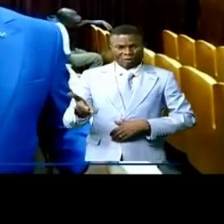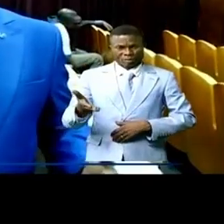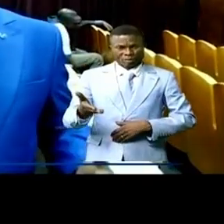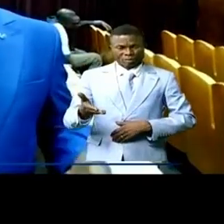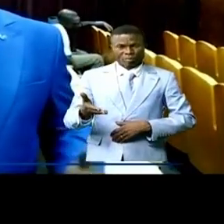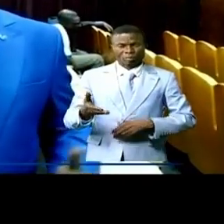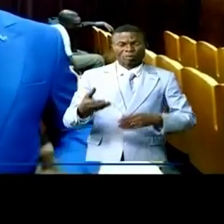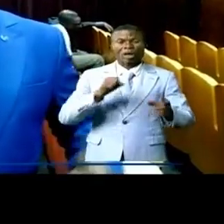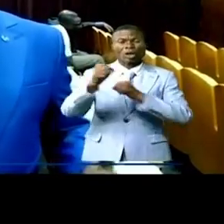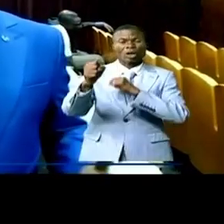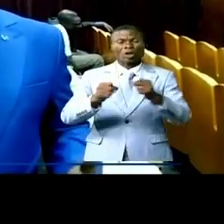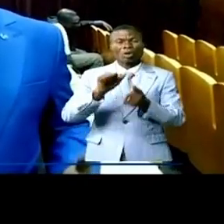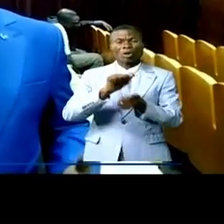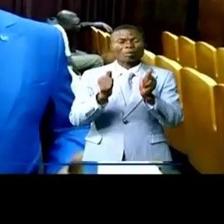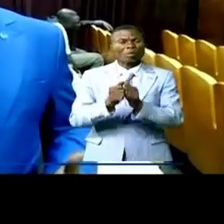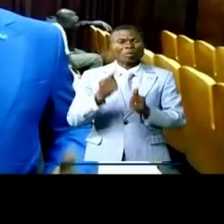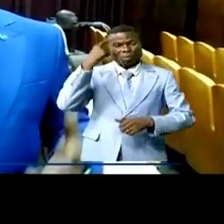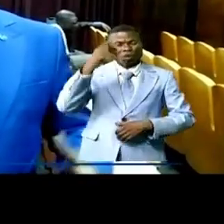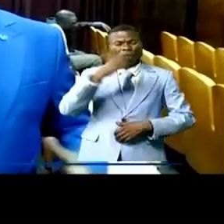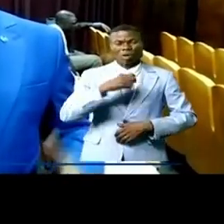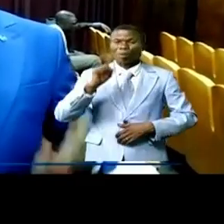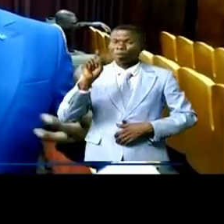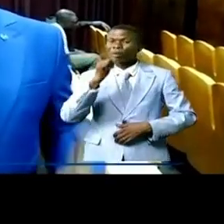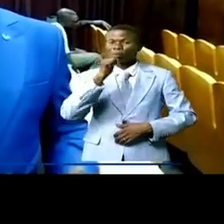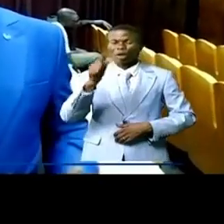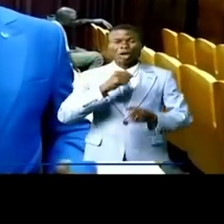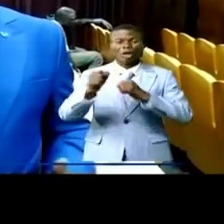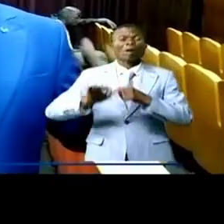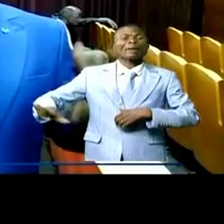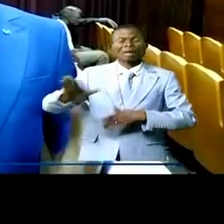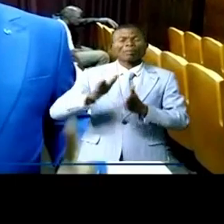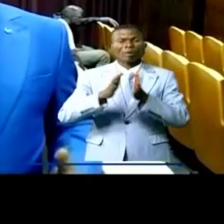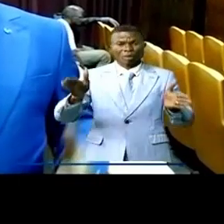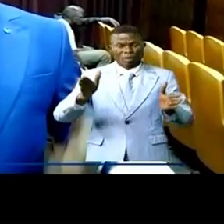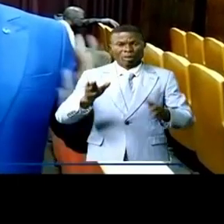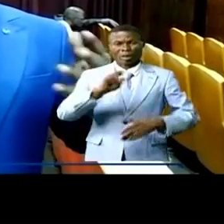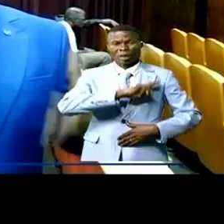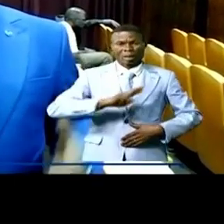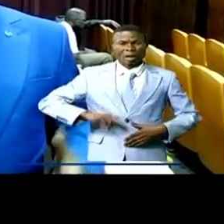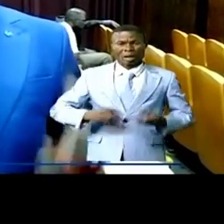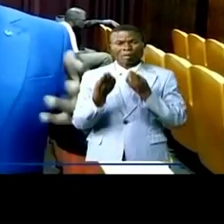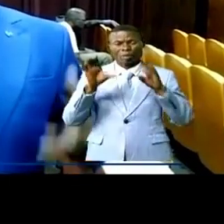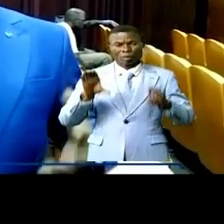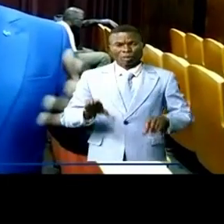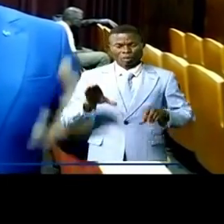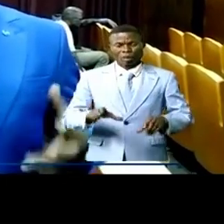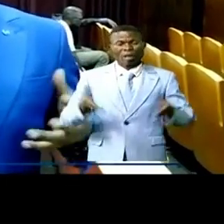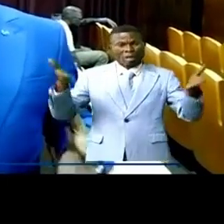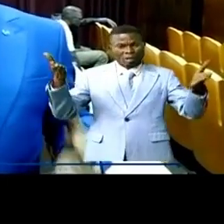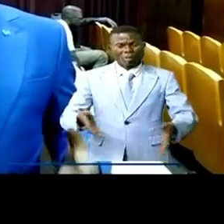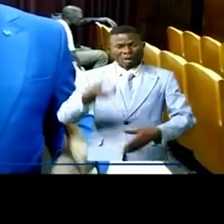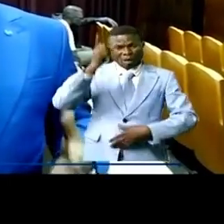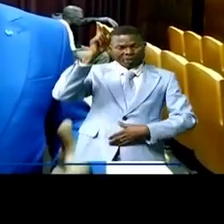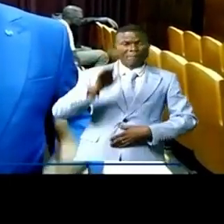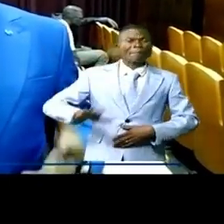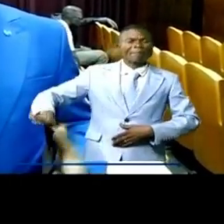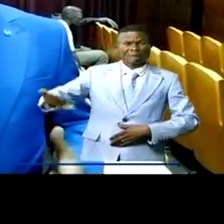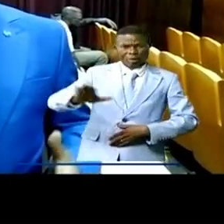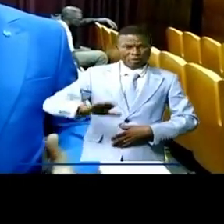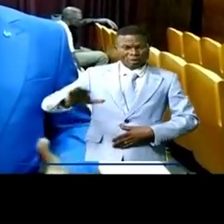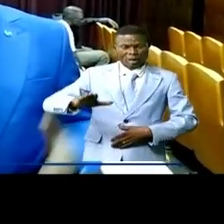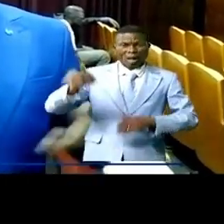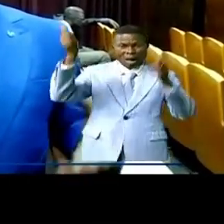commencé par un combat des femmes c'est un combat de la nation la rdc a été parmi les tous premiers pays africains